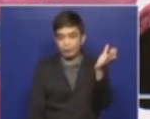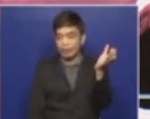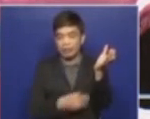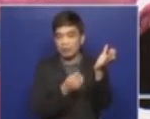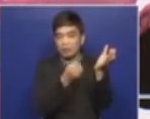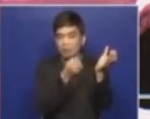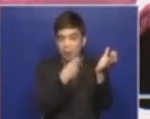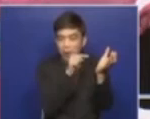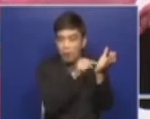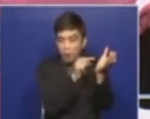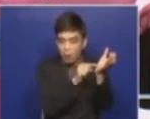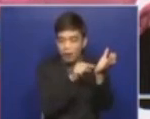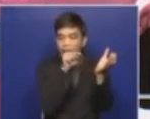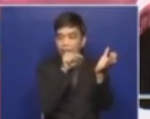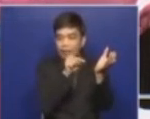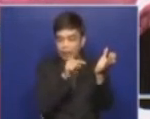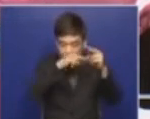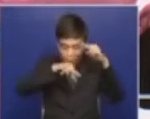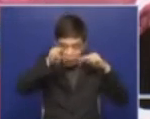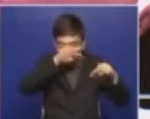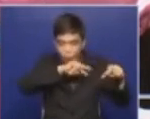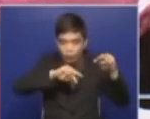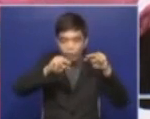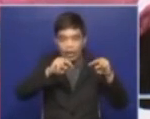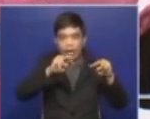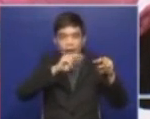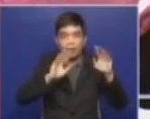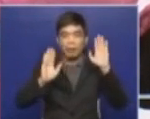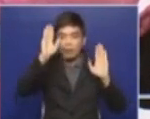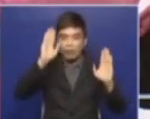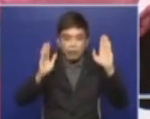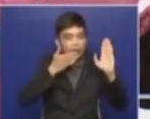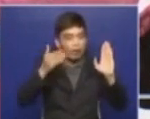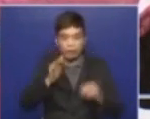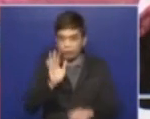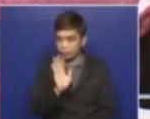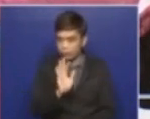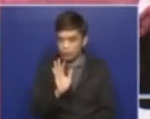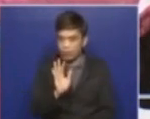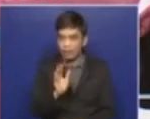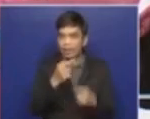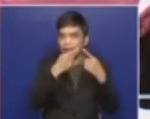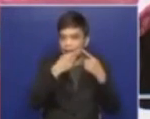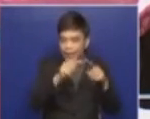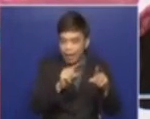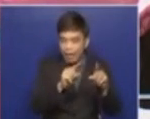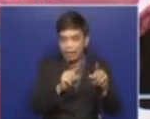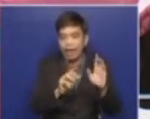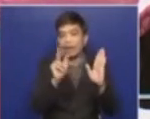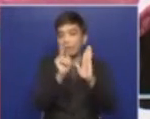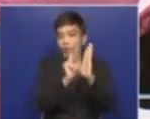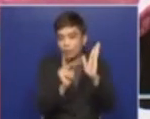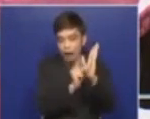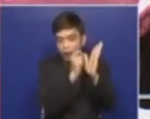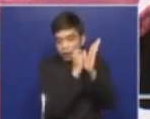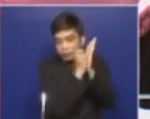ารัฐหนึ่งจะปกครองด้วยระบอบประชาธิปไตยเสมอไปแต่เนื้อหาในบทบัญญัติของรัฐธรรมนูญ